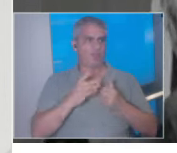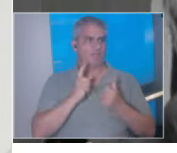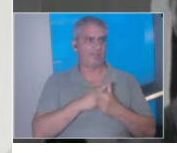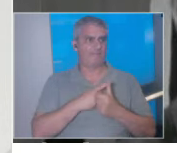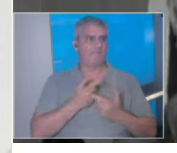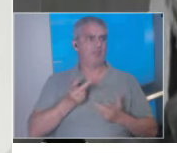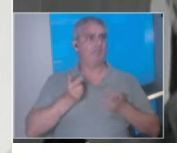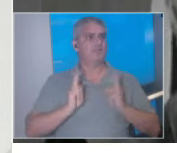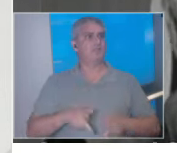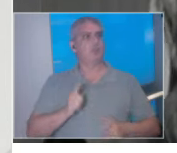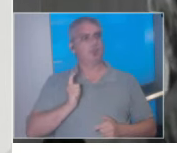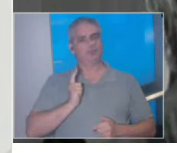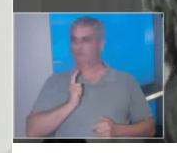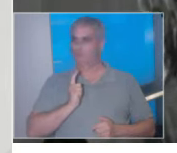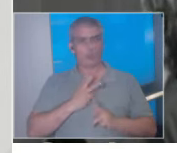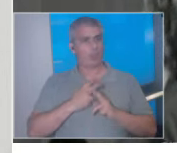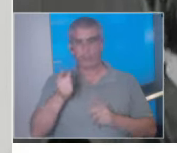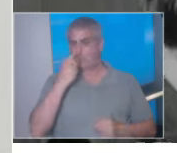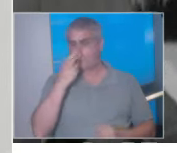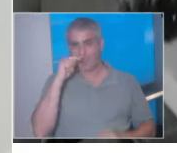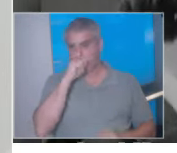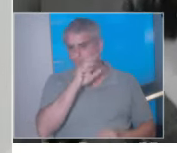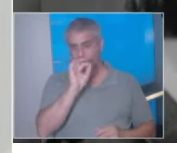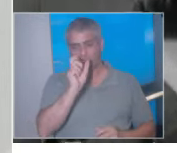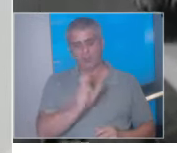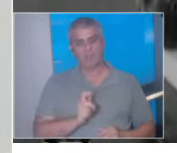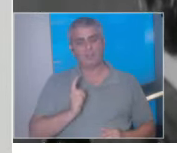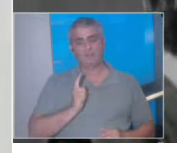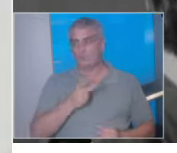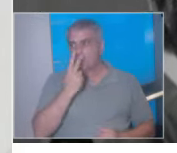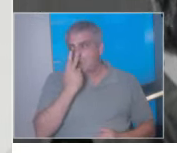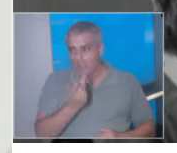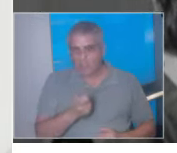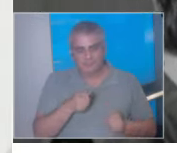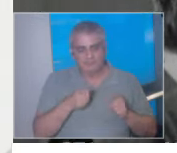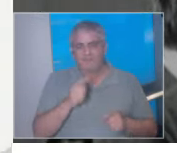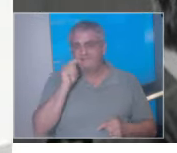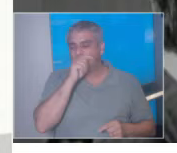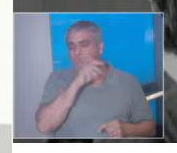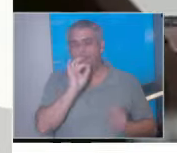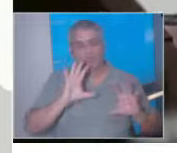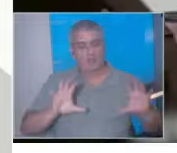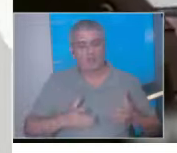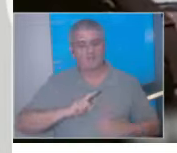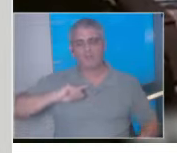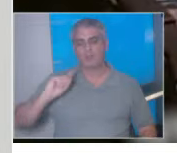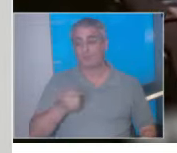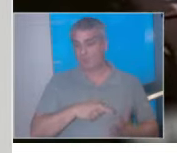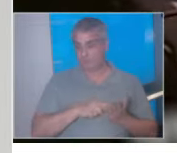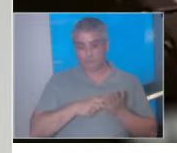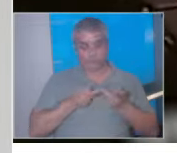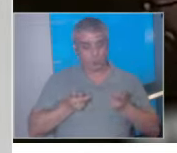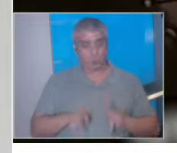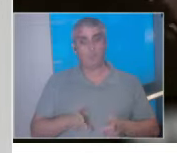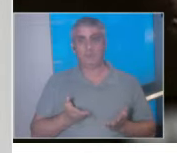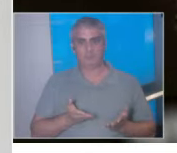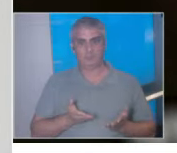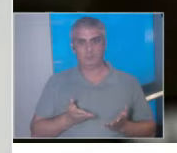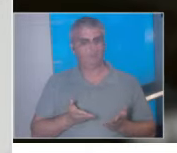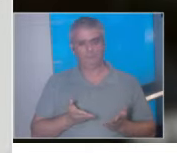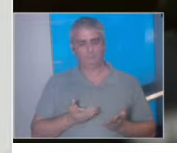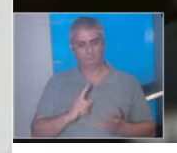היכולות האישיות, הוא ראה בזה לא רק פספוס של האדם הפרטי, הוא ראה בזה פספוס של החברה כולה, כי אם יש לך פוטנציאל